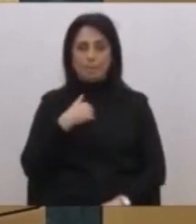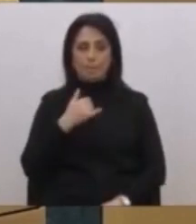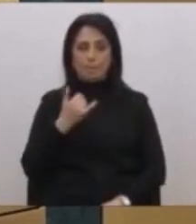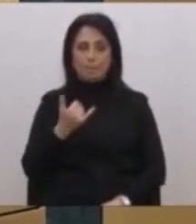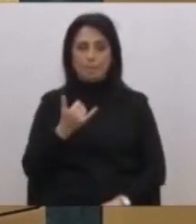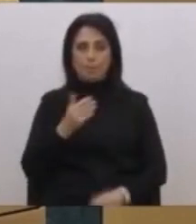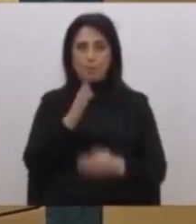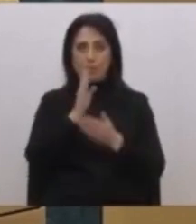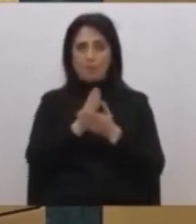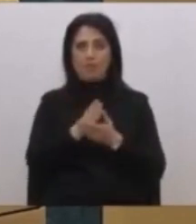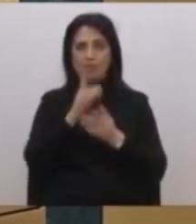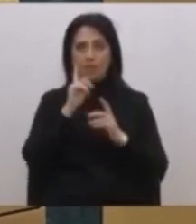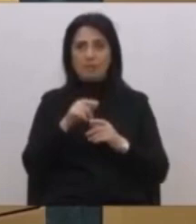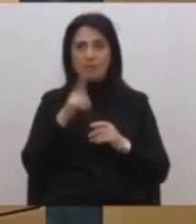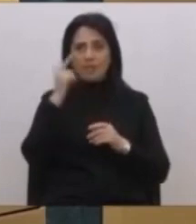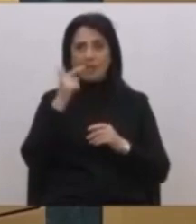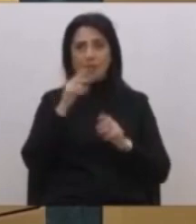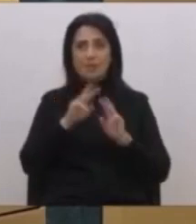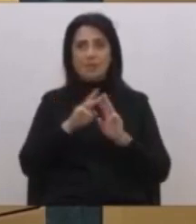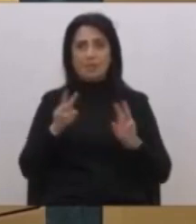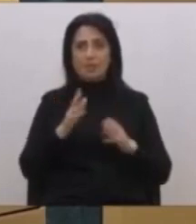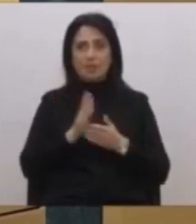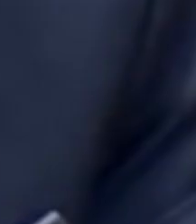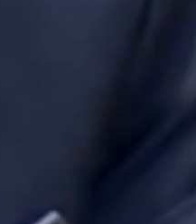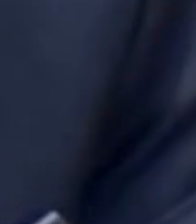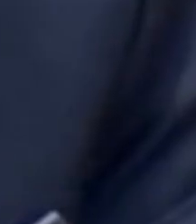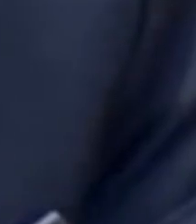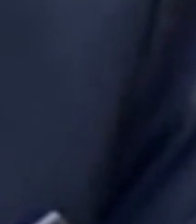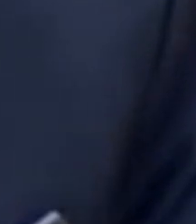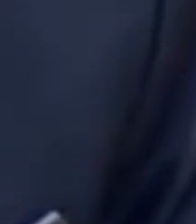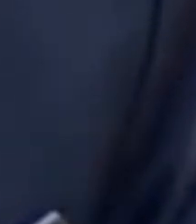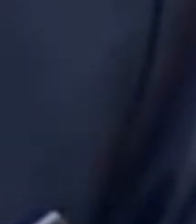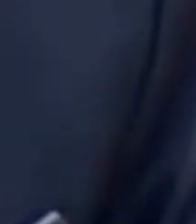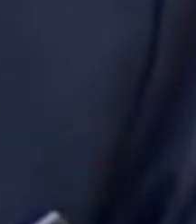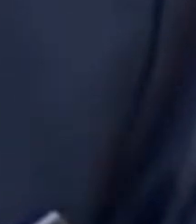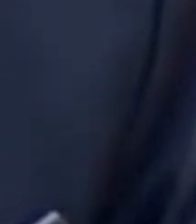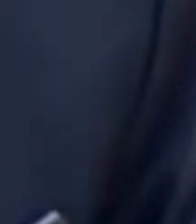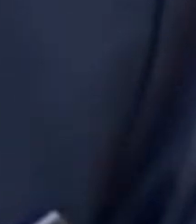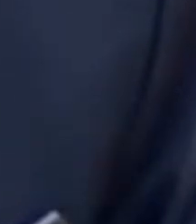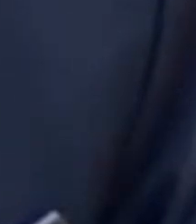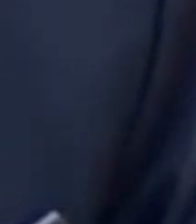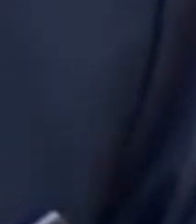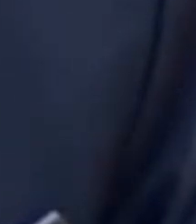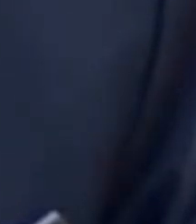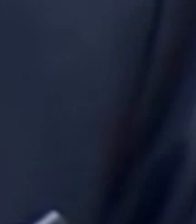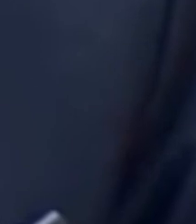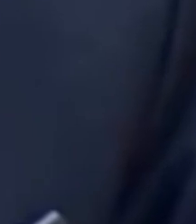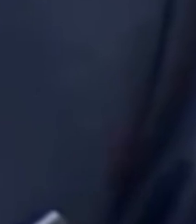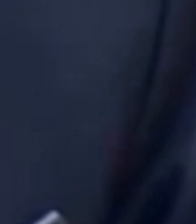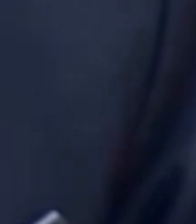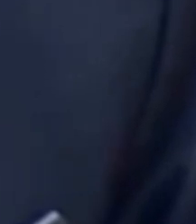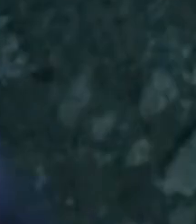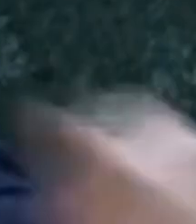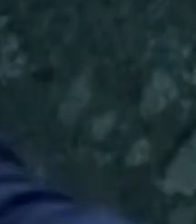olkis deputats ganatlebisa da metsnierebis ministrma Georgi Amilakhvarma. Bezhenzakadzis kitkva skolamdeli aghzrdis daceseblebebshi